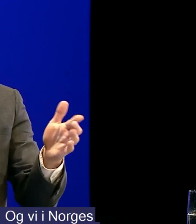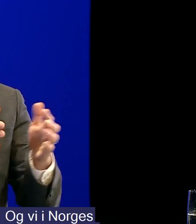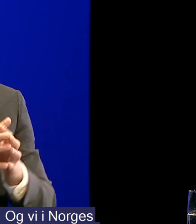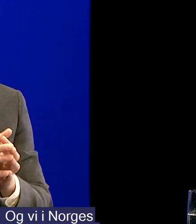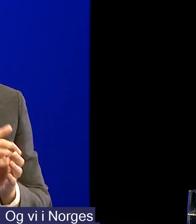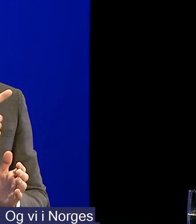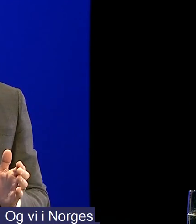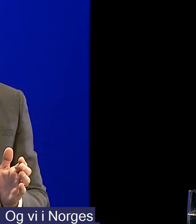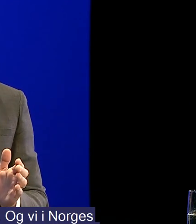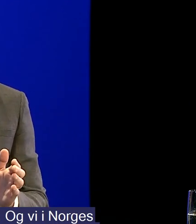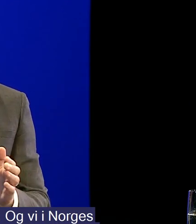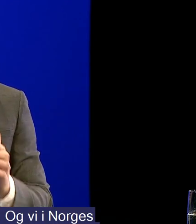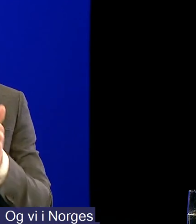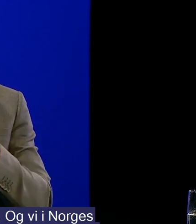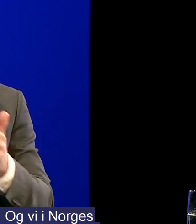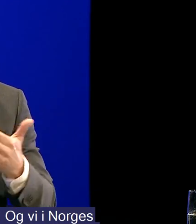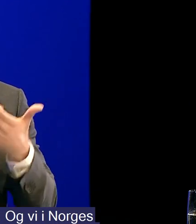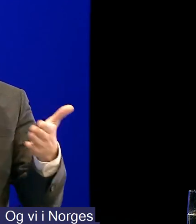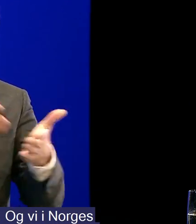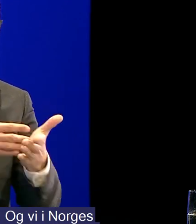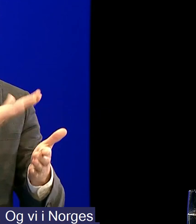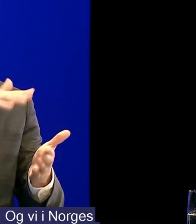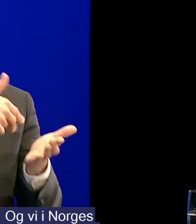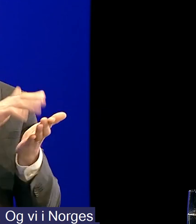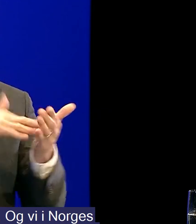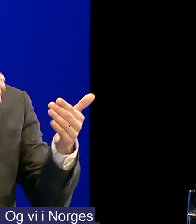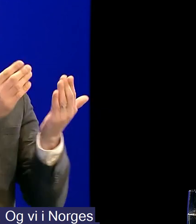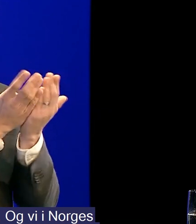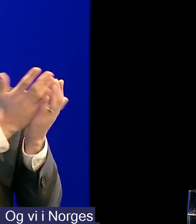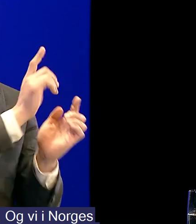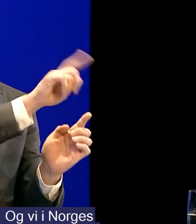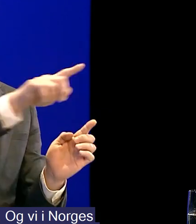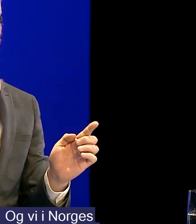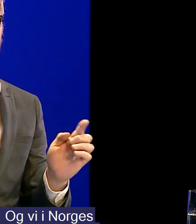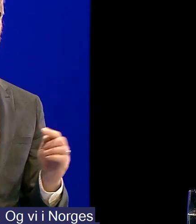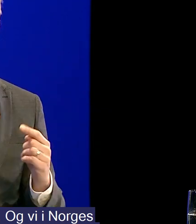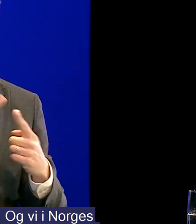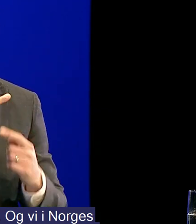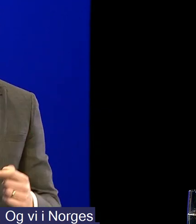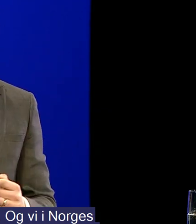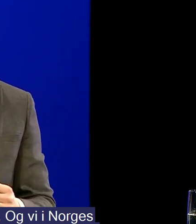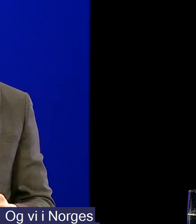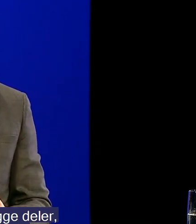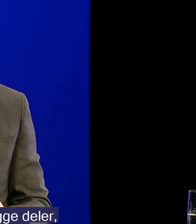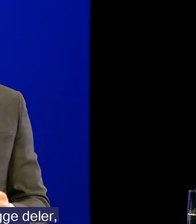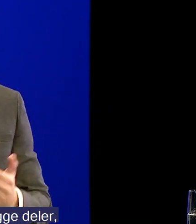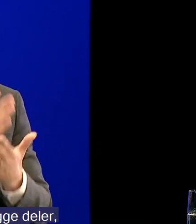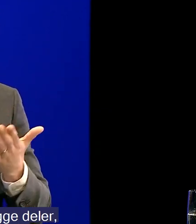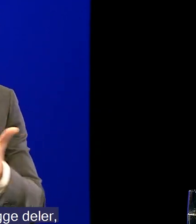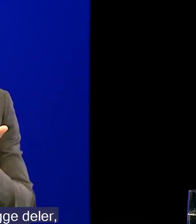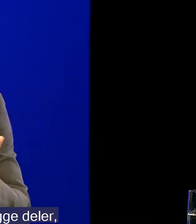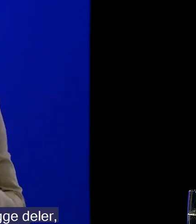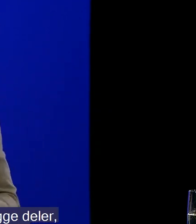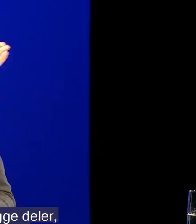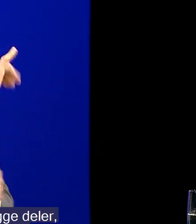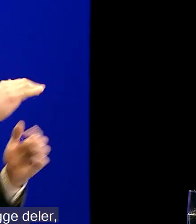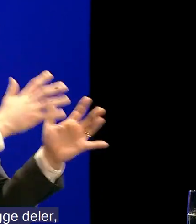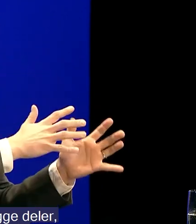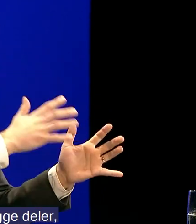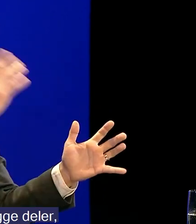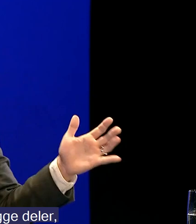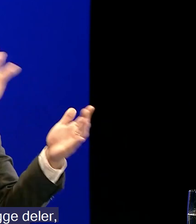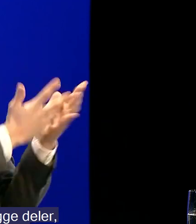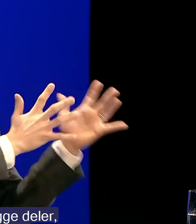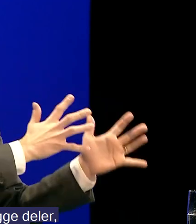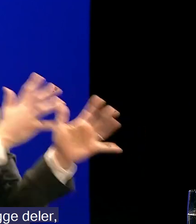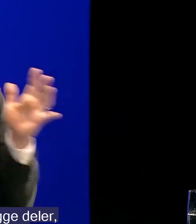Og dette noe som skjer kontinuerlig, og vi i Norges Døveforbund ikke mot at barna skal gå på nærskole, men vi sier egentlig ja takk til begge